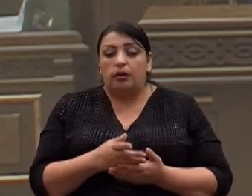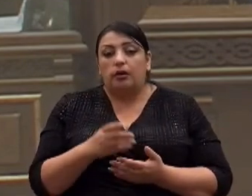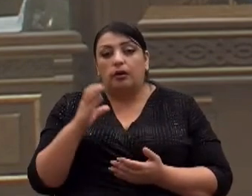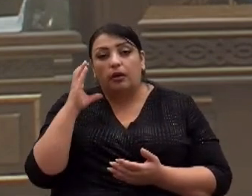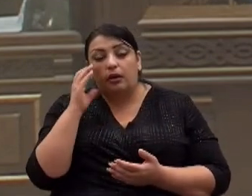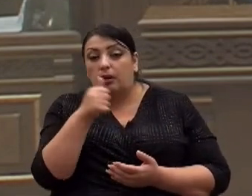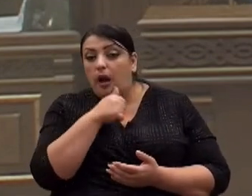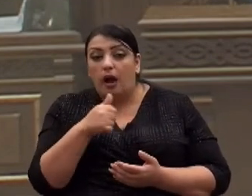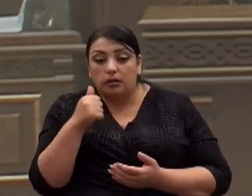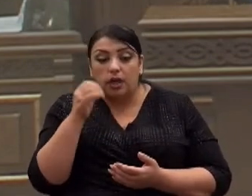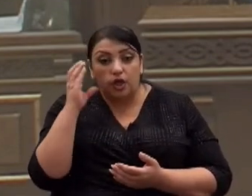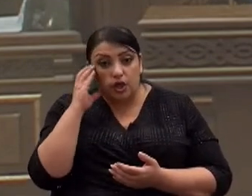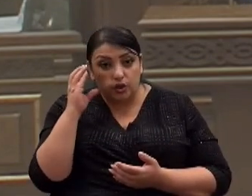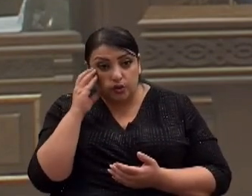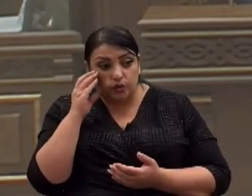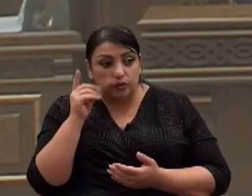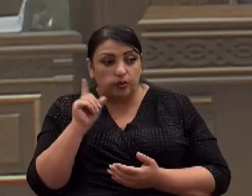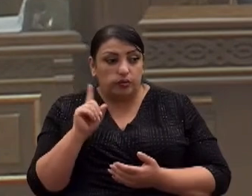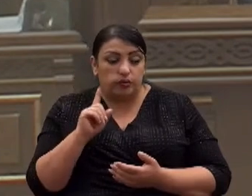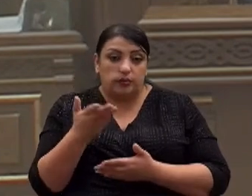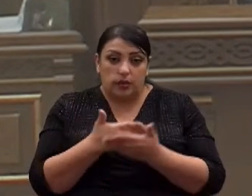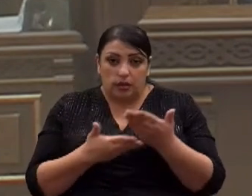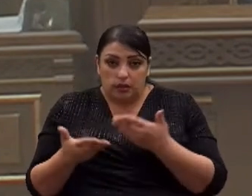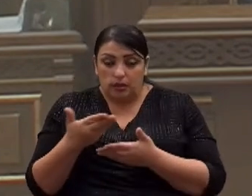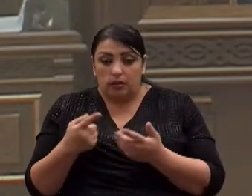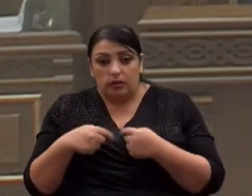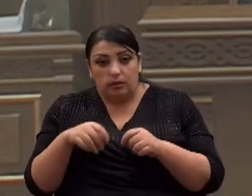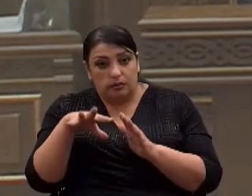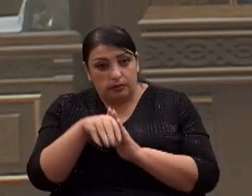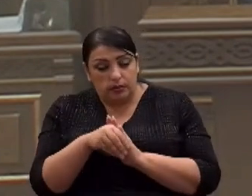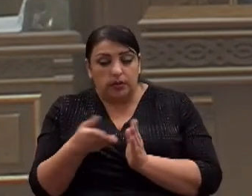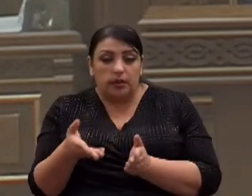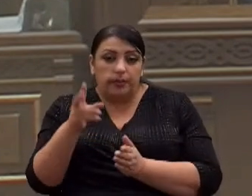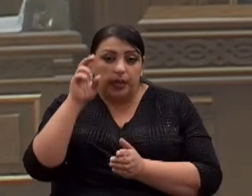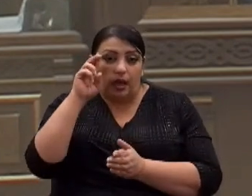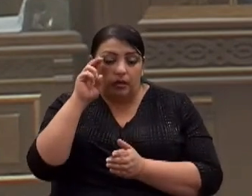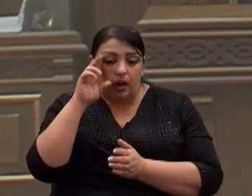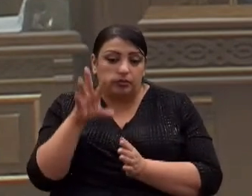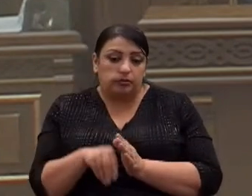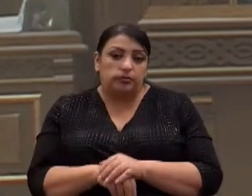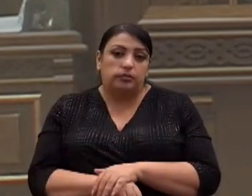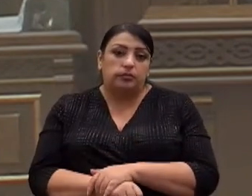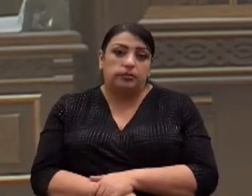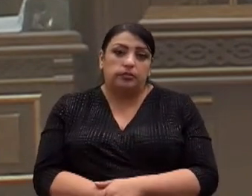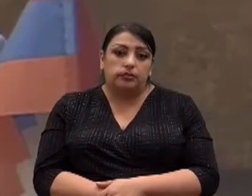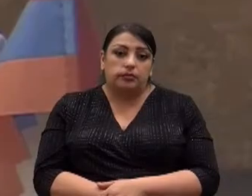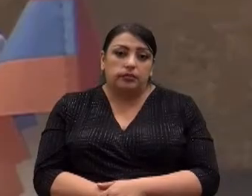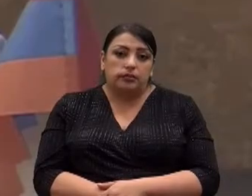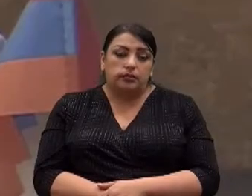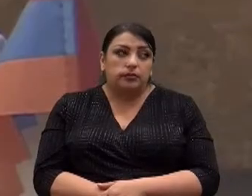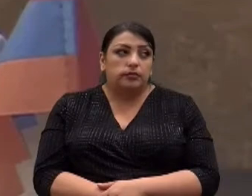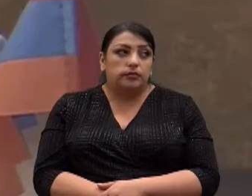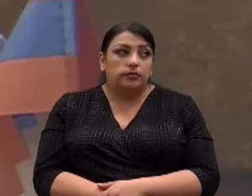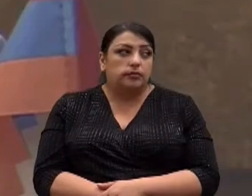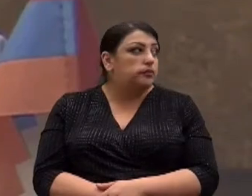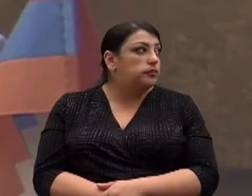գաղտնալսումները հետաքրքիր ամենակ դիմադիրների շրջանում է, թե նաև իշխանականների։ Իշխանականների եւս։